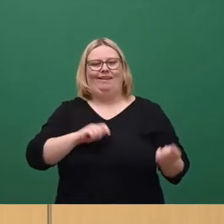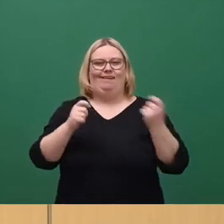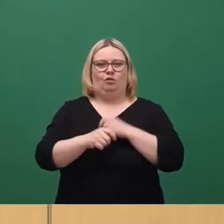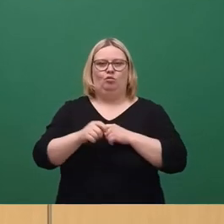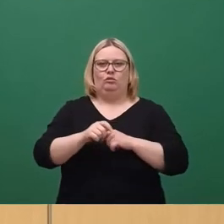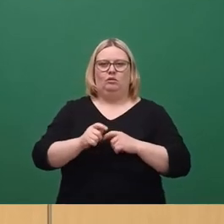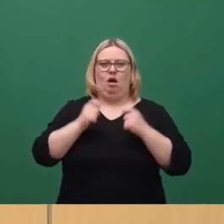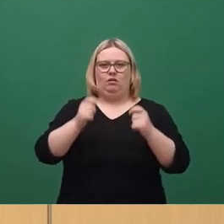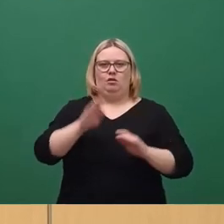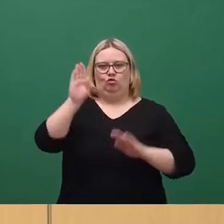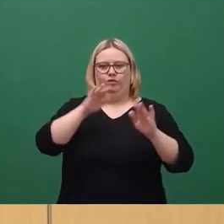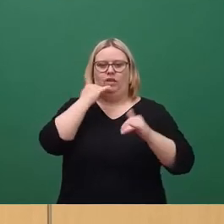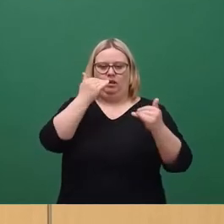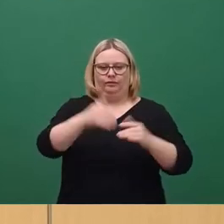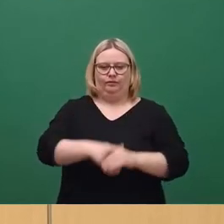Vielen Dank.